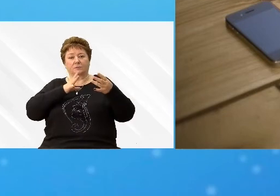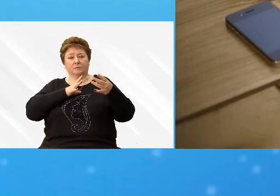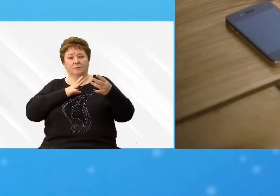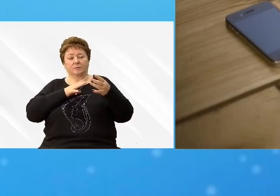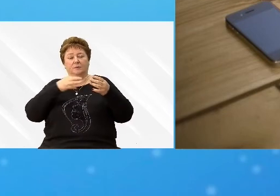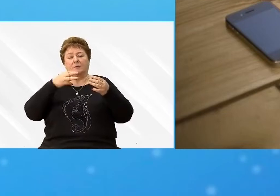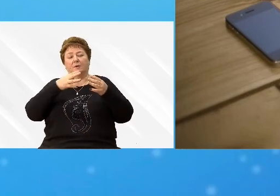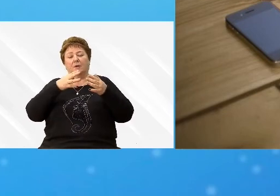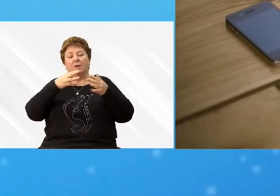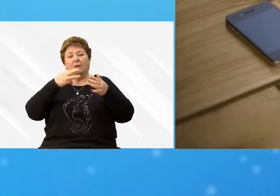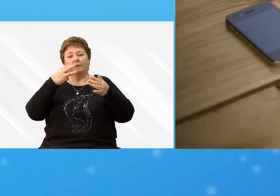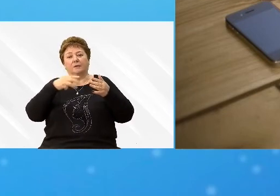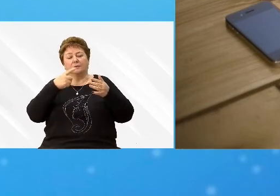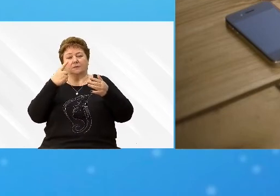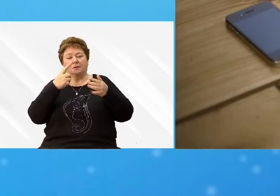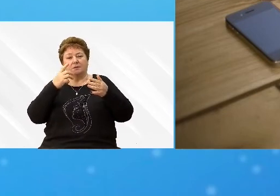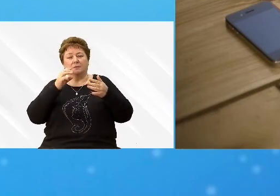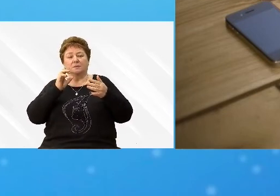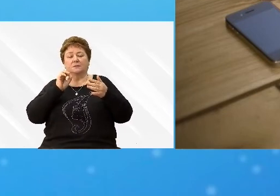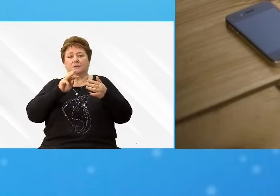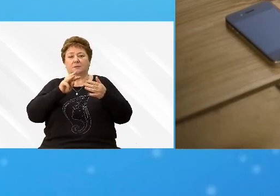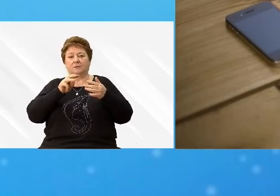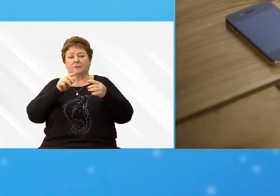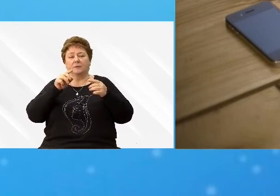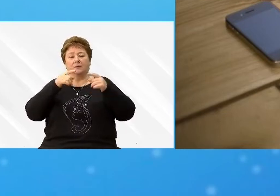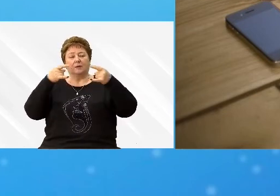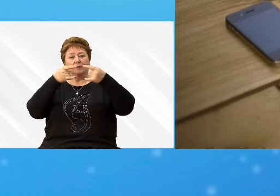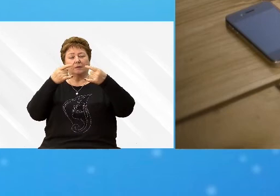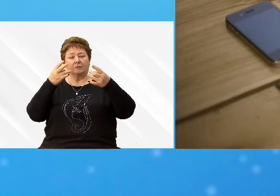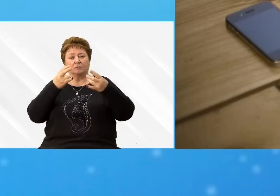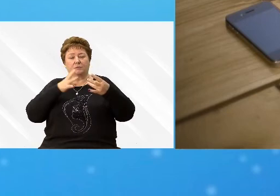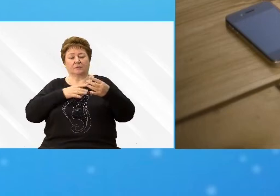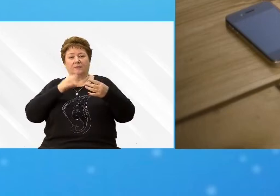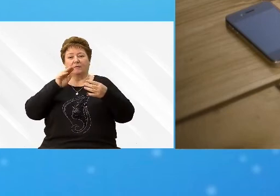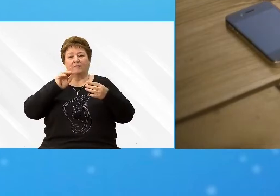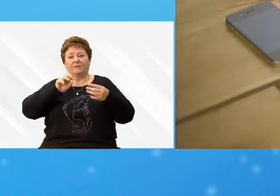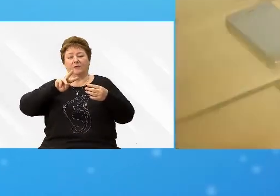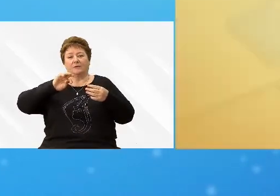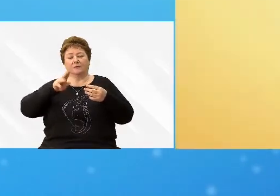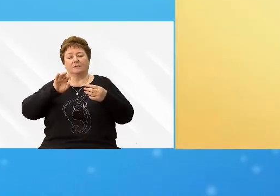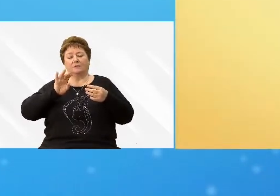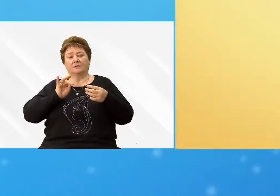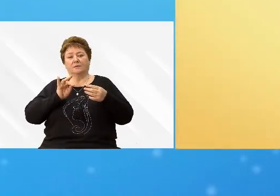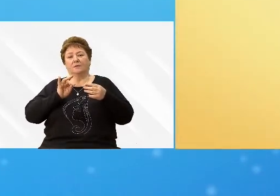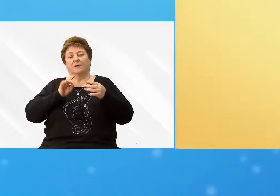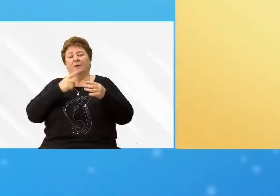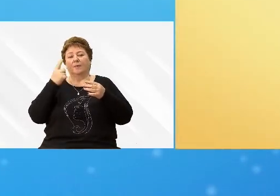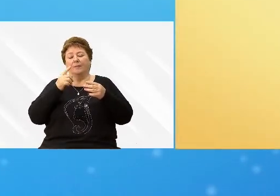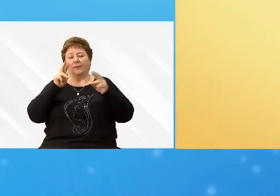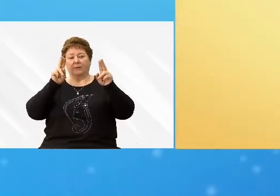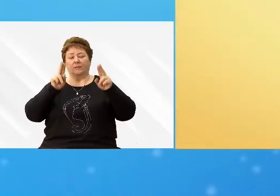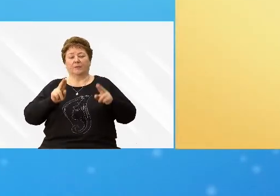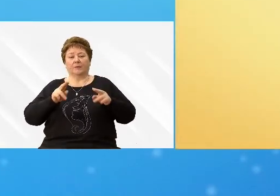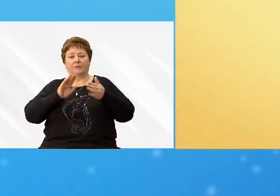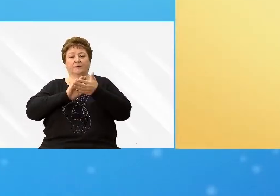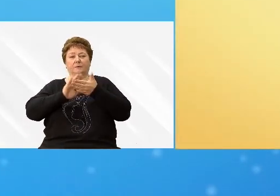менее тридцати одного сантиметра экран должен быть с фильтром первым правилам